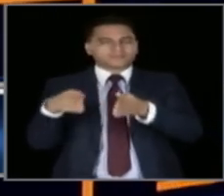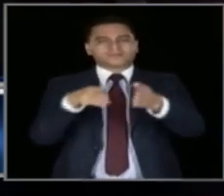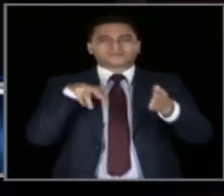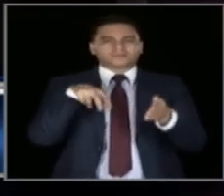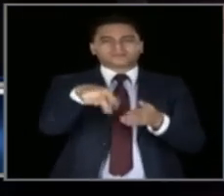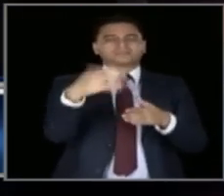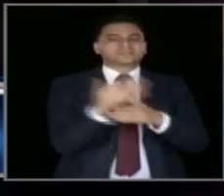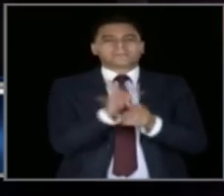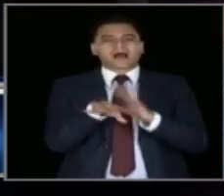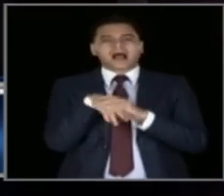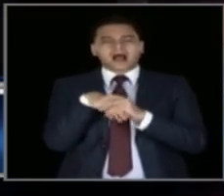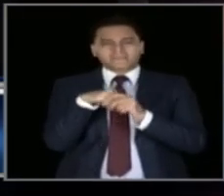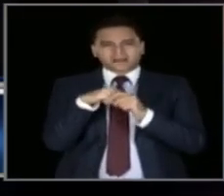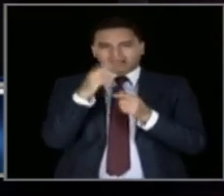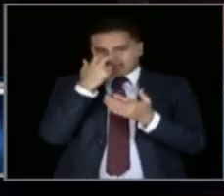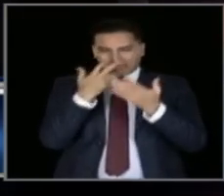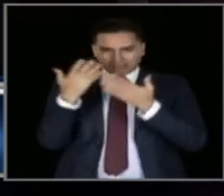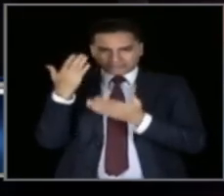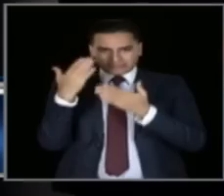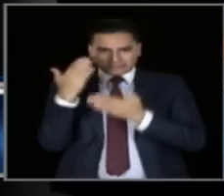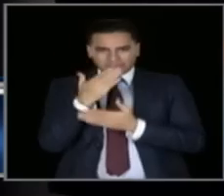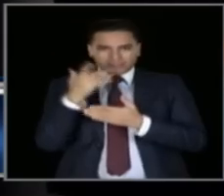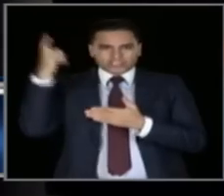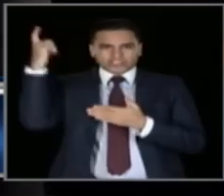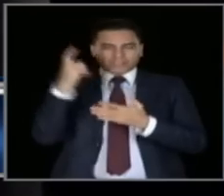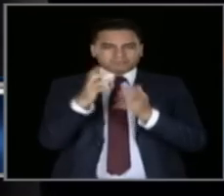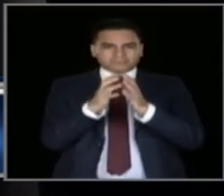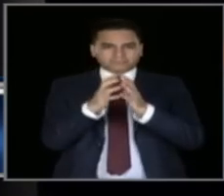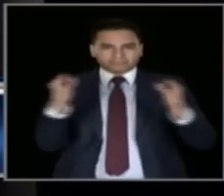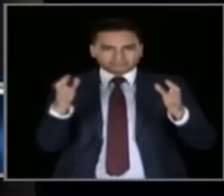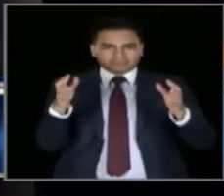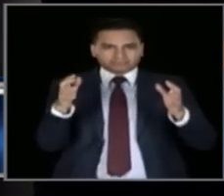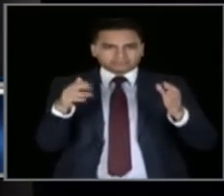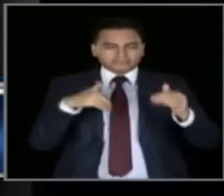نشأ نتيجة لعوامل التعرية من آلاف السنين